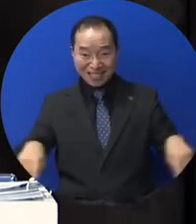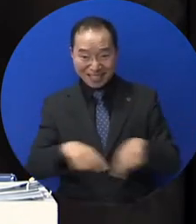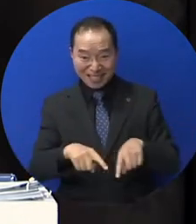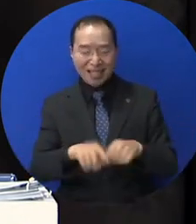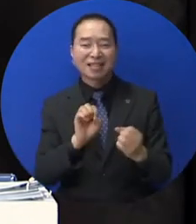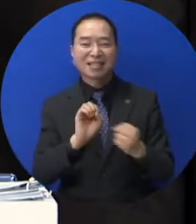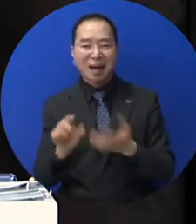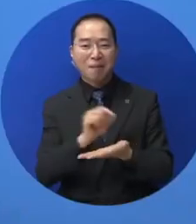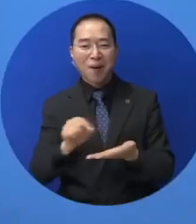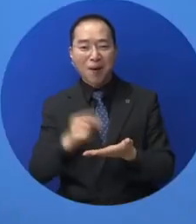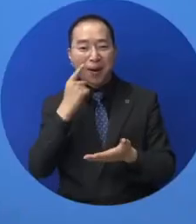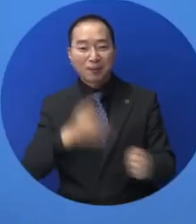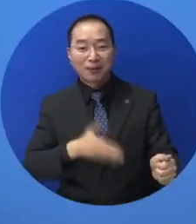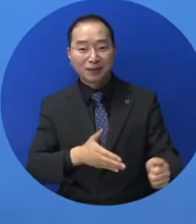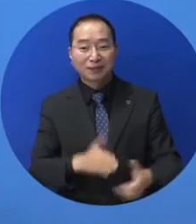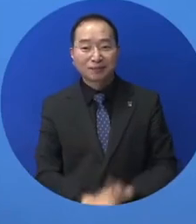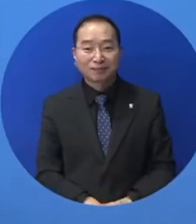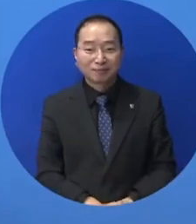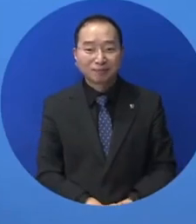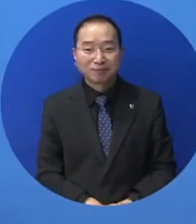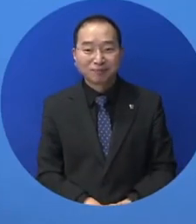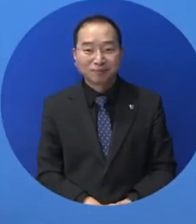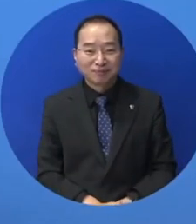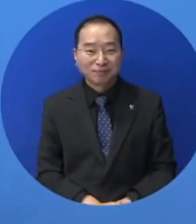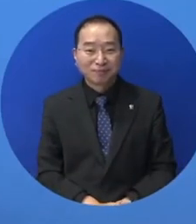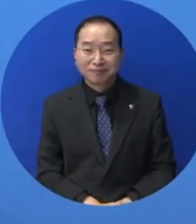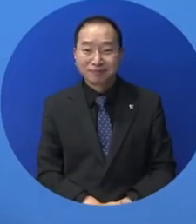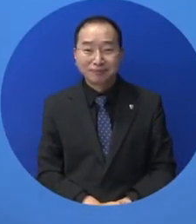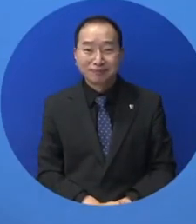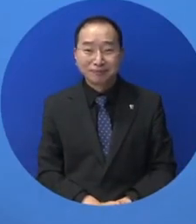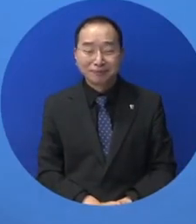답을 적어주시면 되겠습니다.